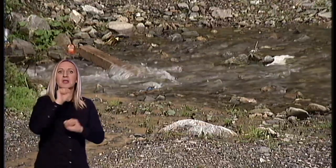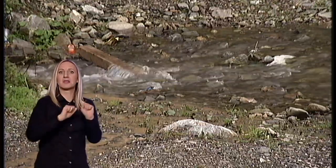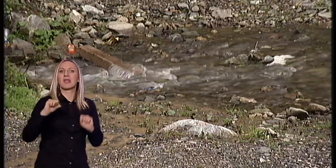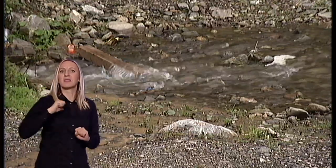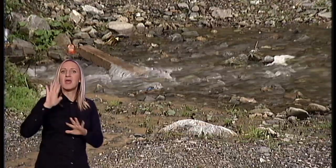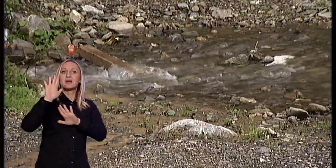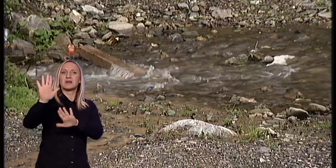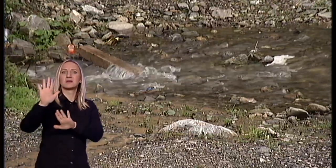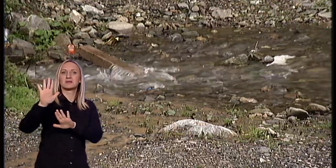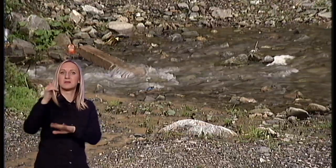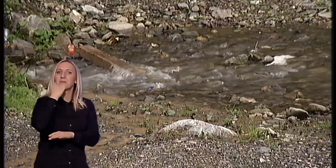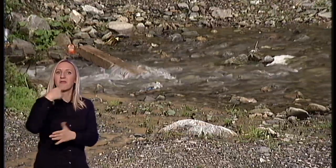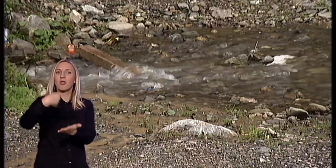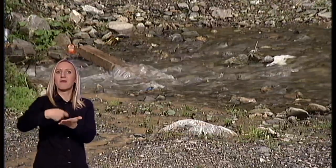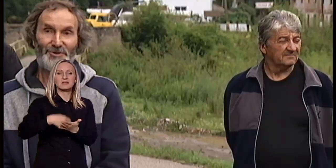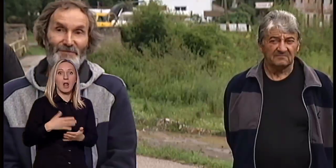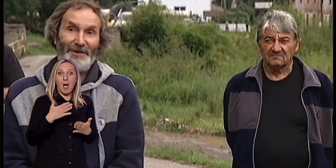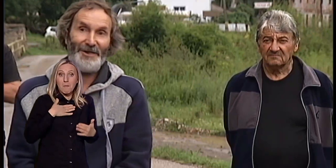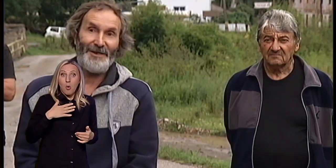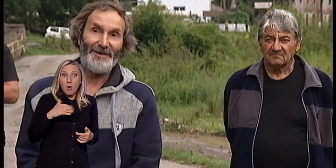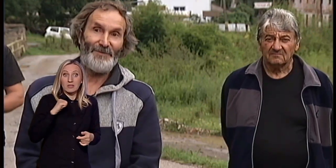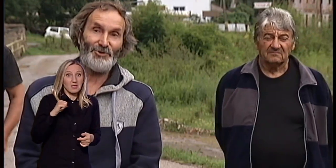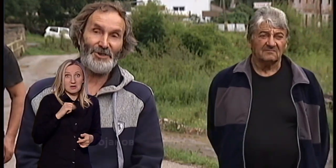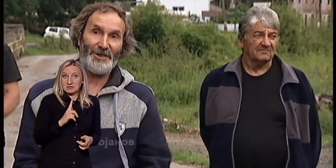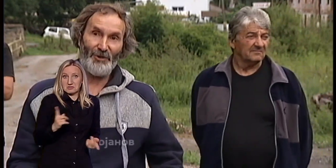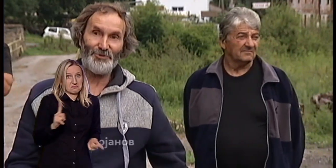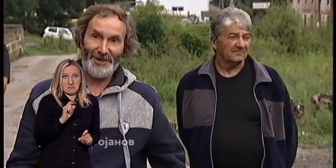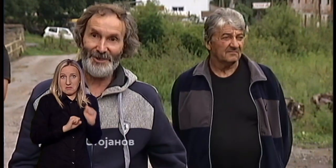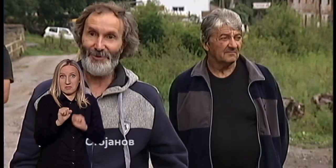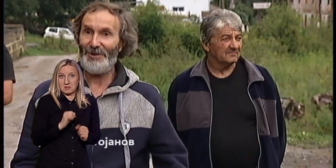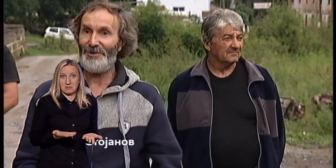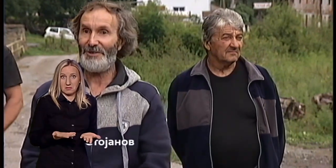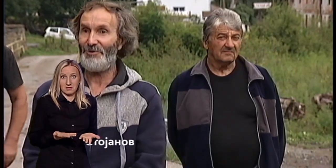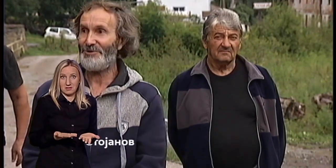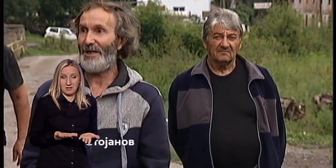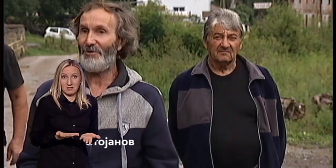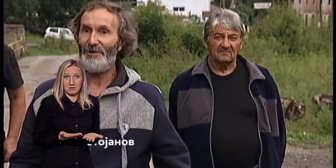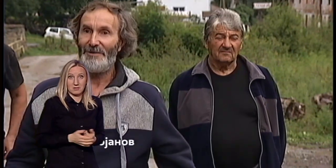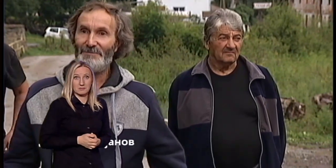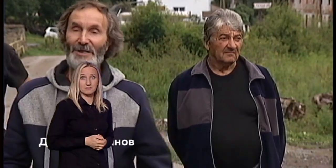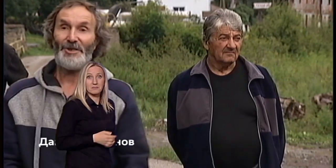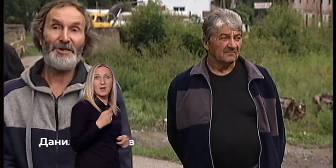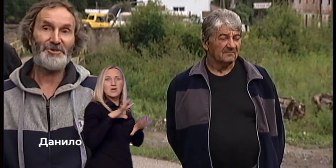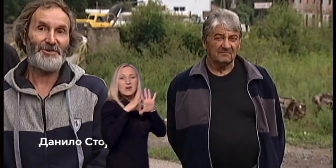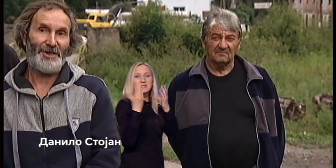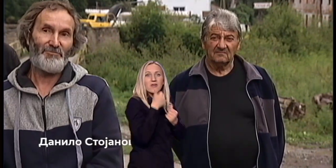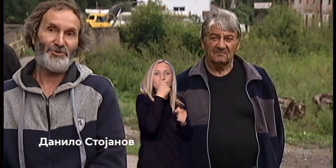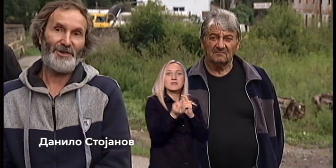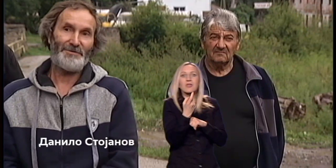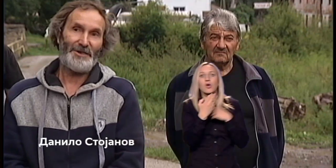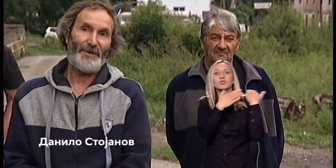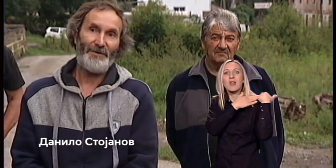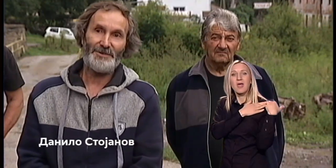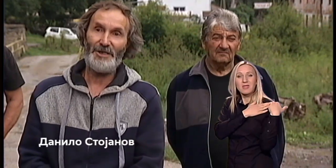investitora, naše interese zapravo uopšte ne štite. Znači, stvari ne iznose kako su na terenu, nego ih iznose onako kancelarijski ili čak